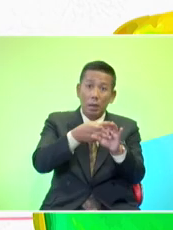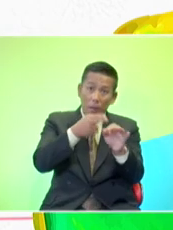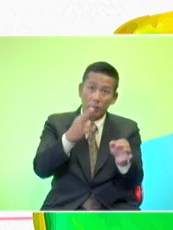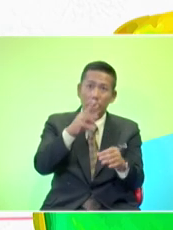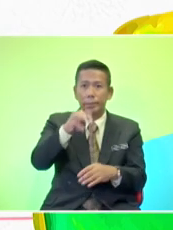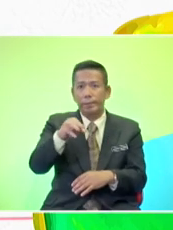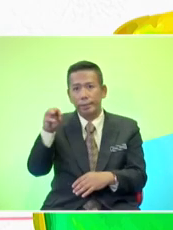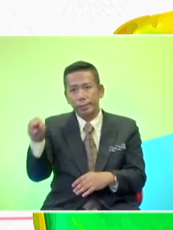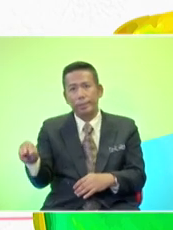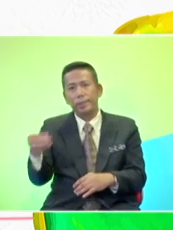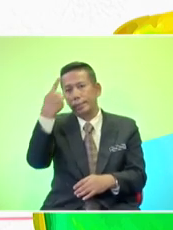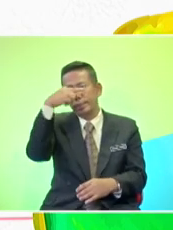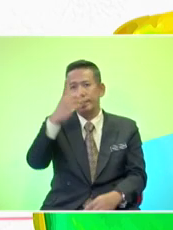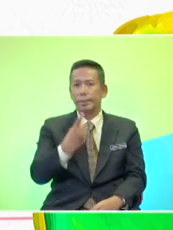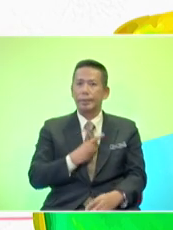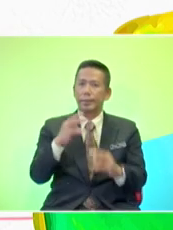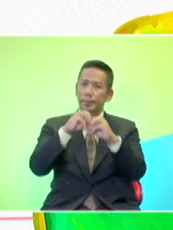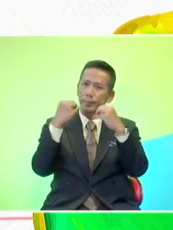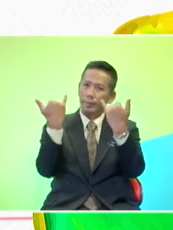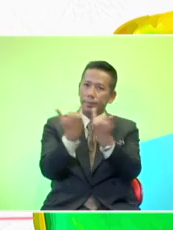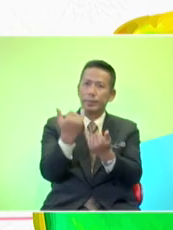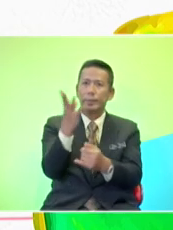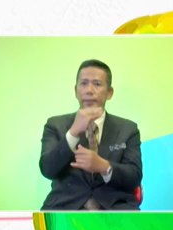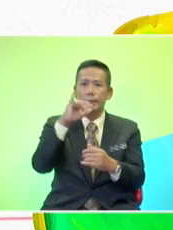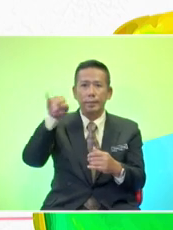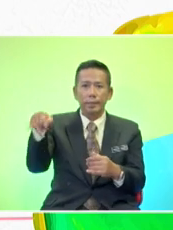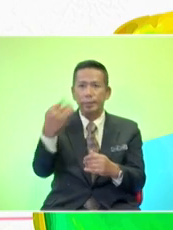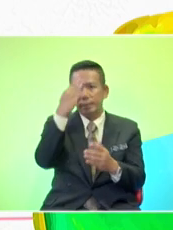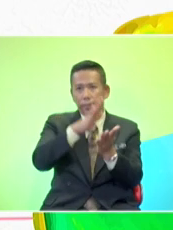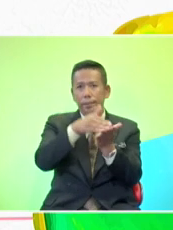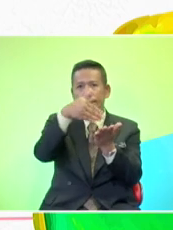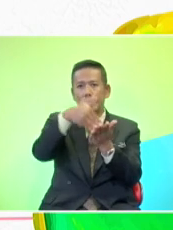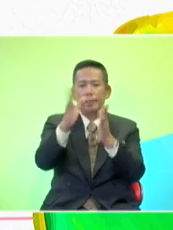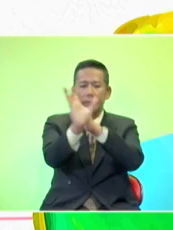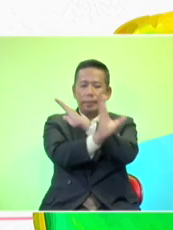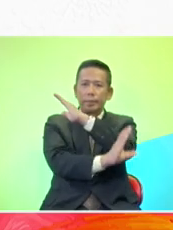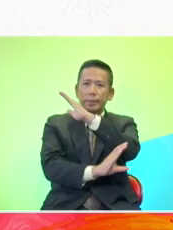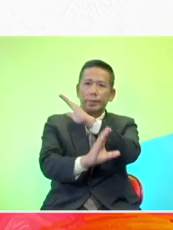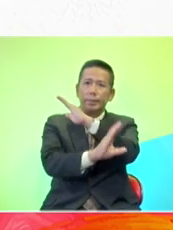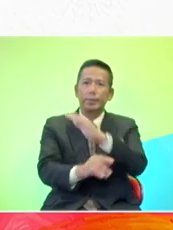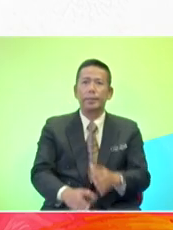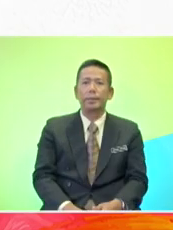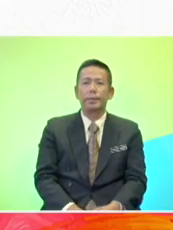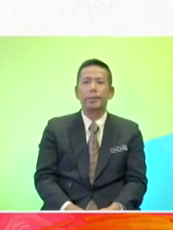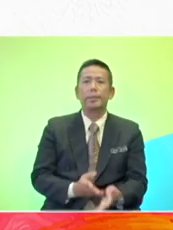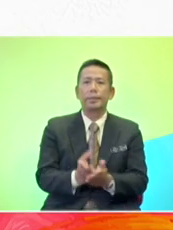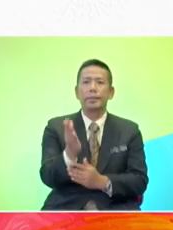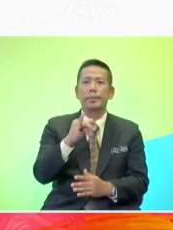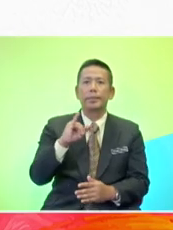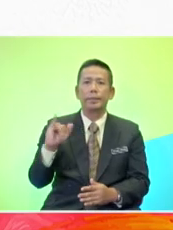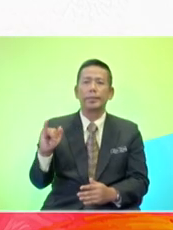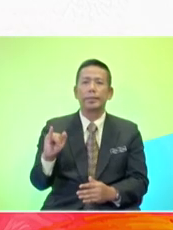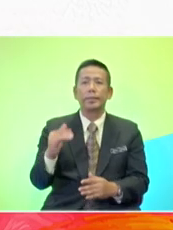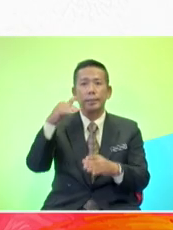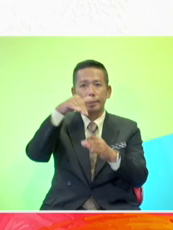dari segi untuk diri masyarakat dan juga untuk pembangunan negara seterusnya Oke